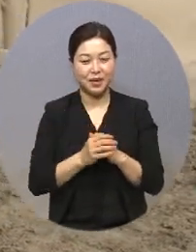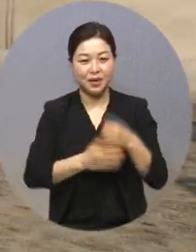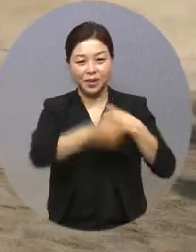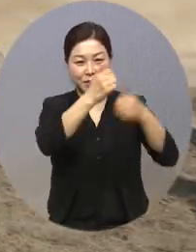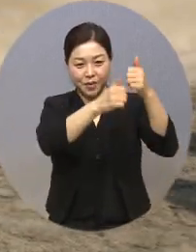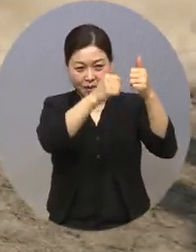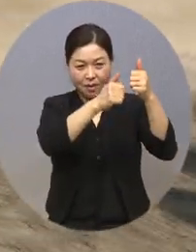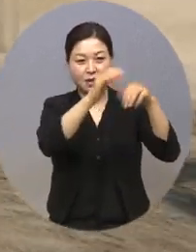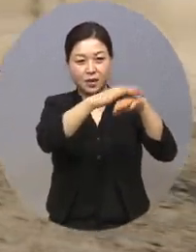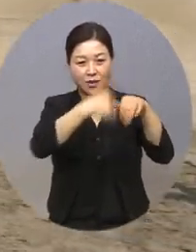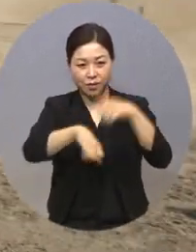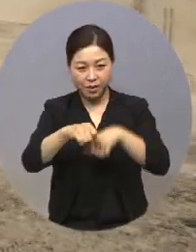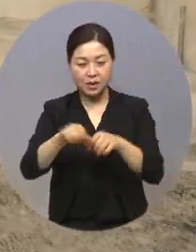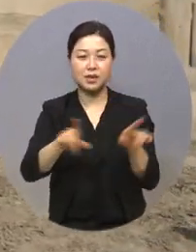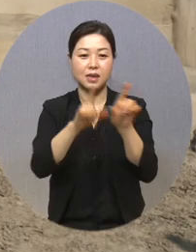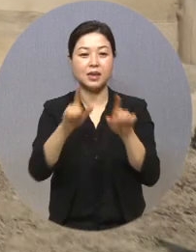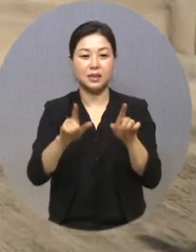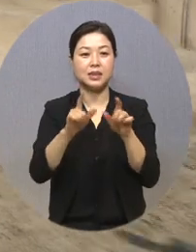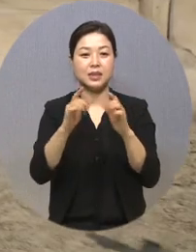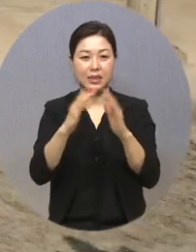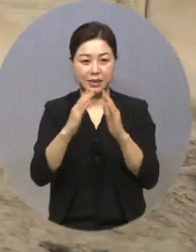큰 집이에요.